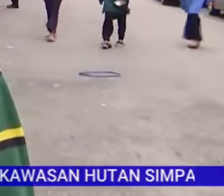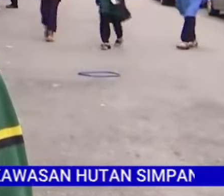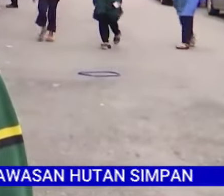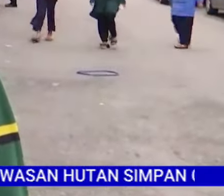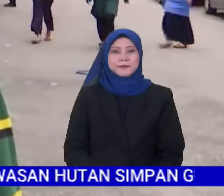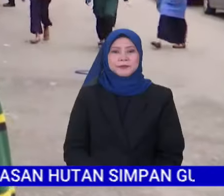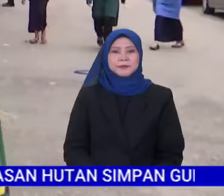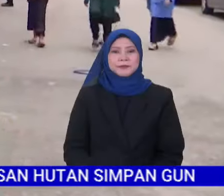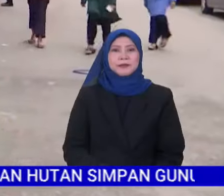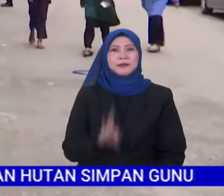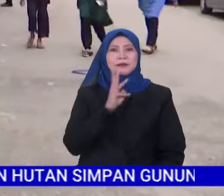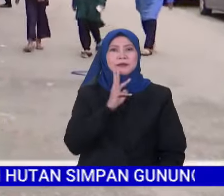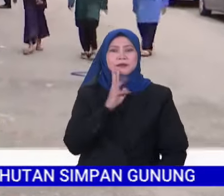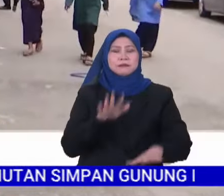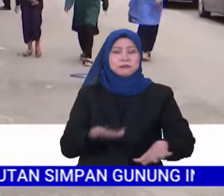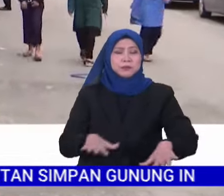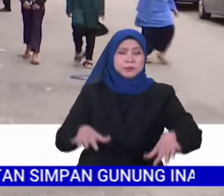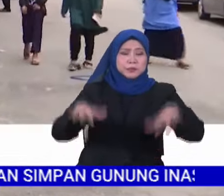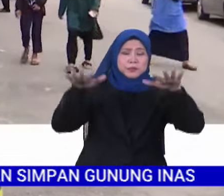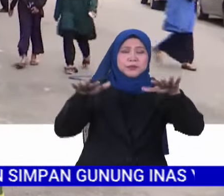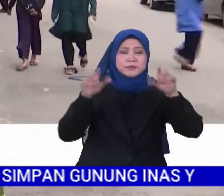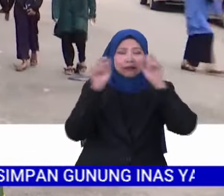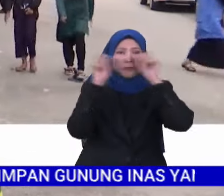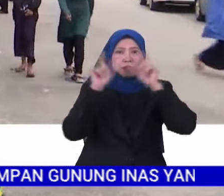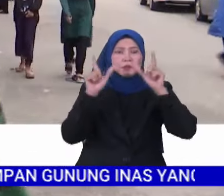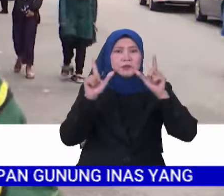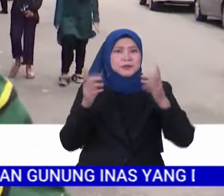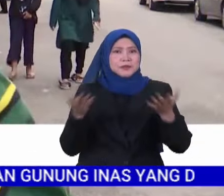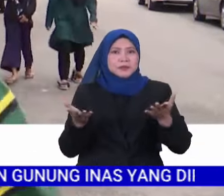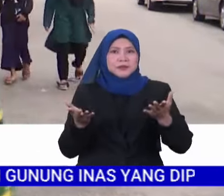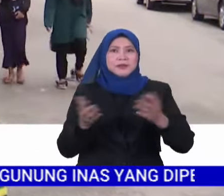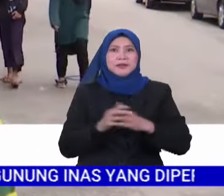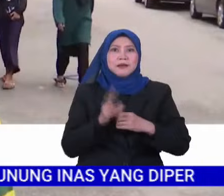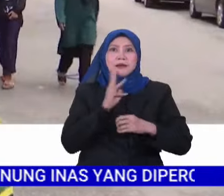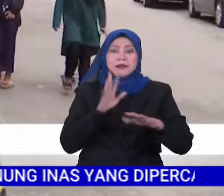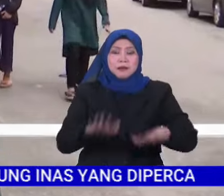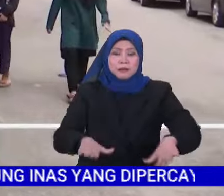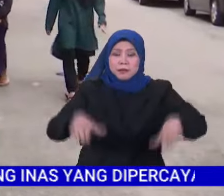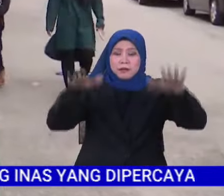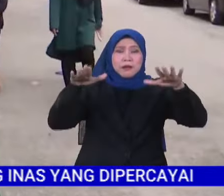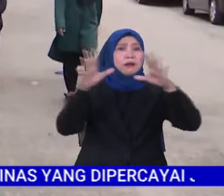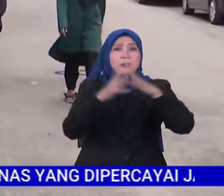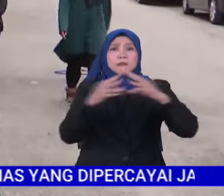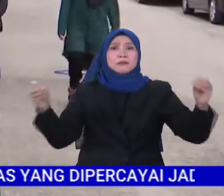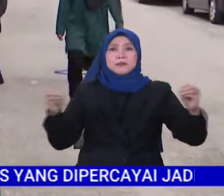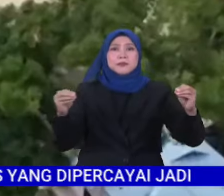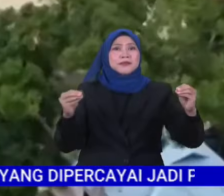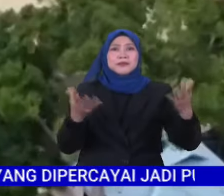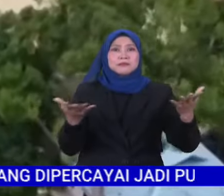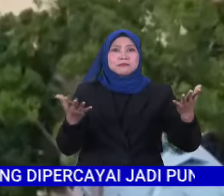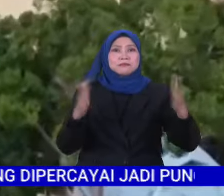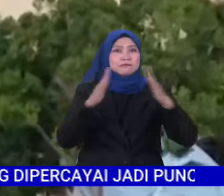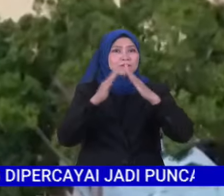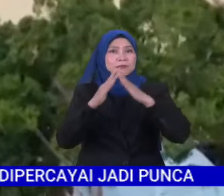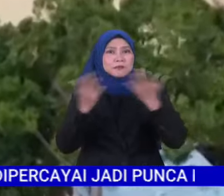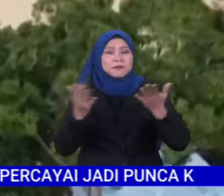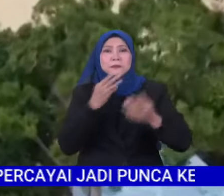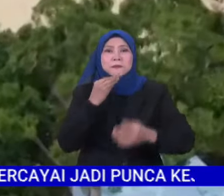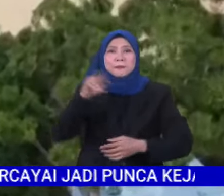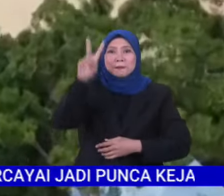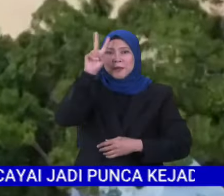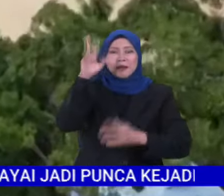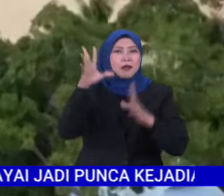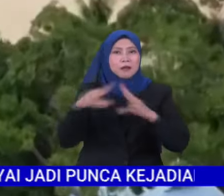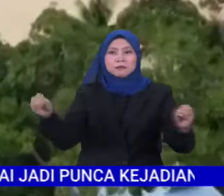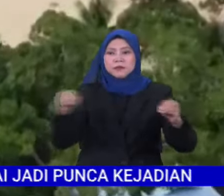suami ayam yang sudah terpakai tahu sangking memesan Kingdom HP ini gua ya Kampung kami bekas Apa nama Kambing kami